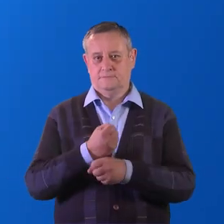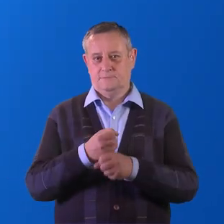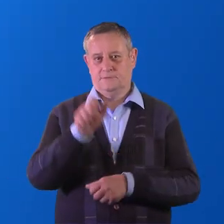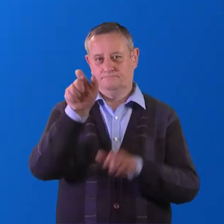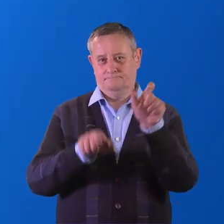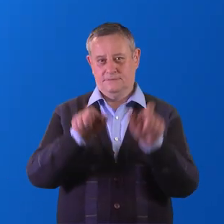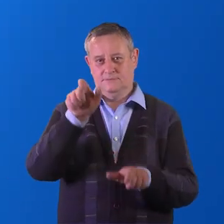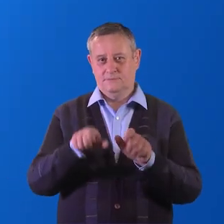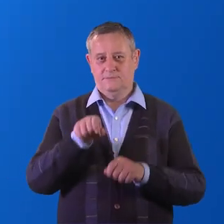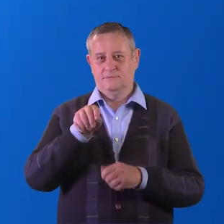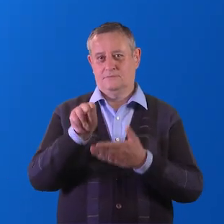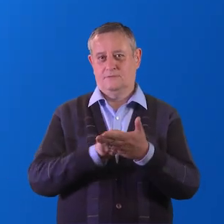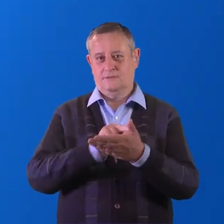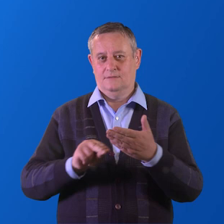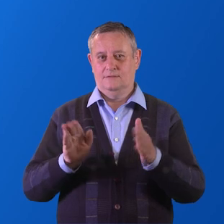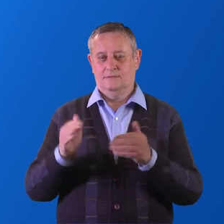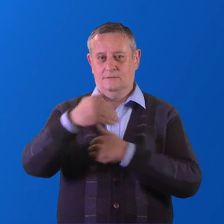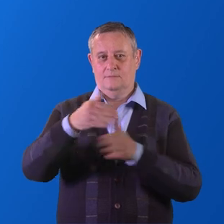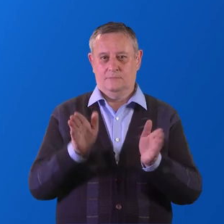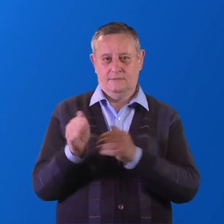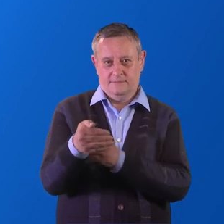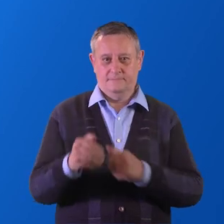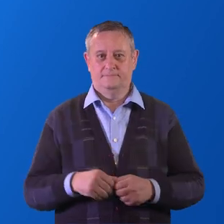was macht Herr Müller in der Wahlkabine